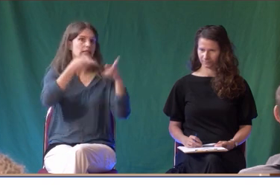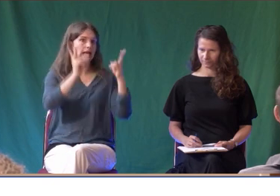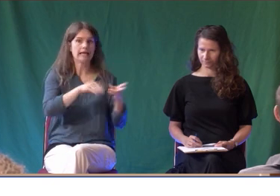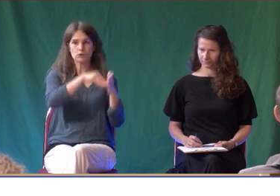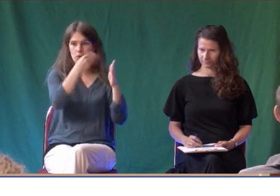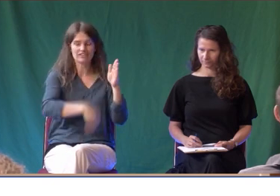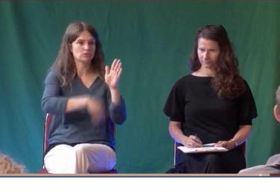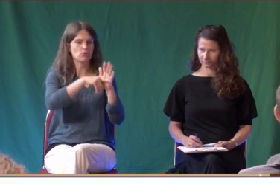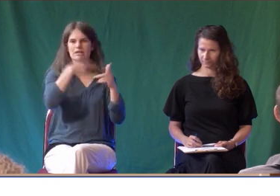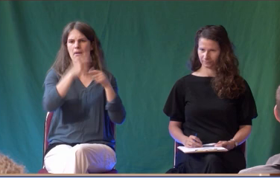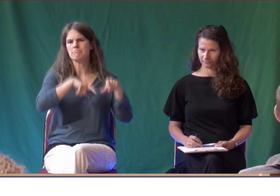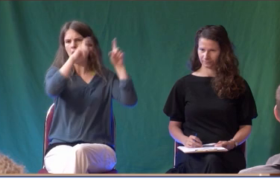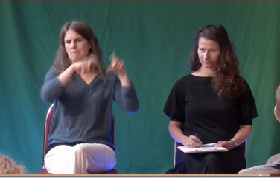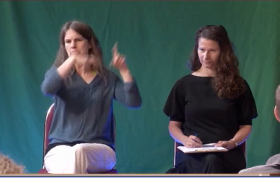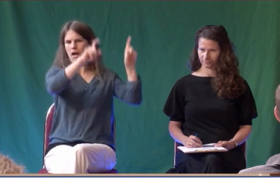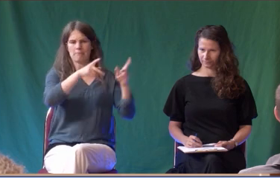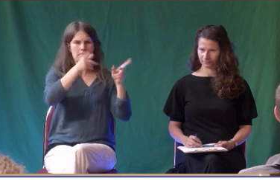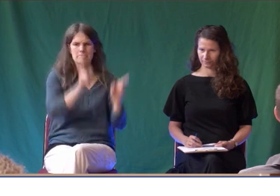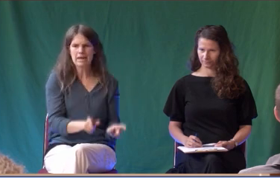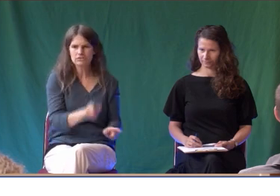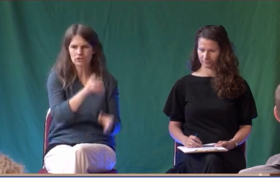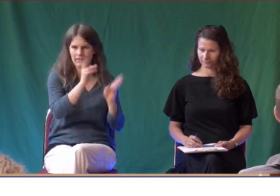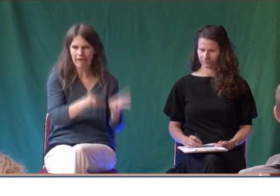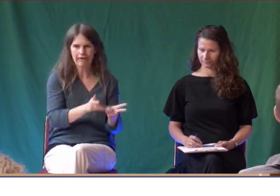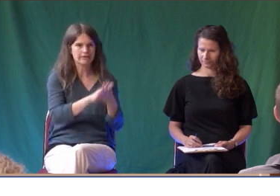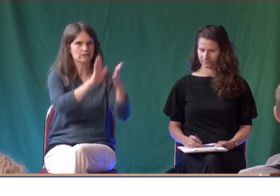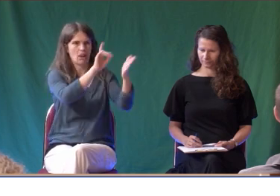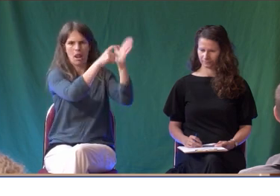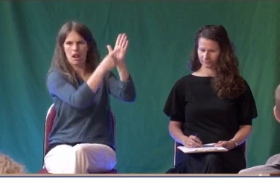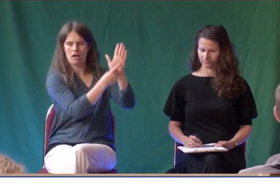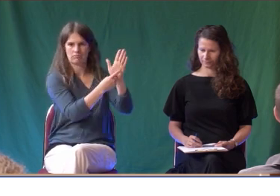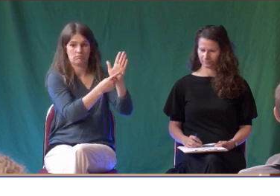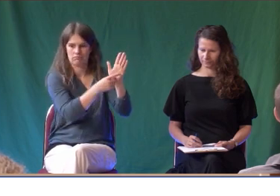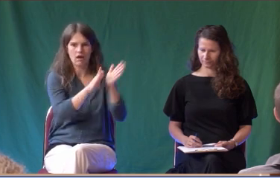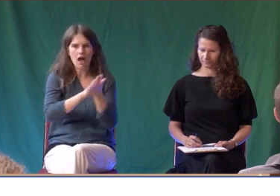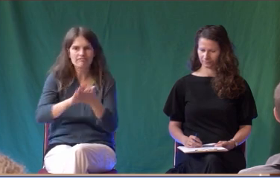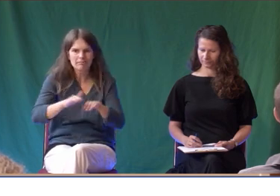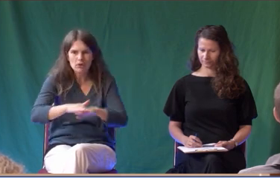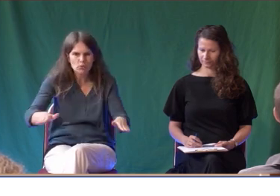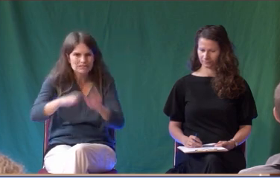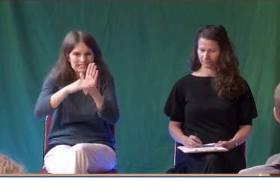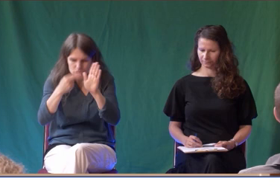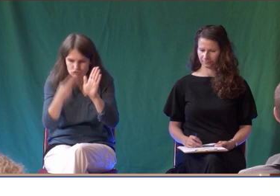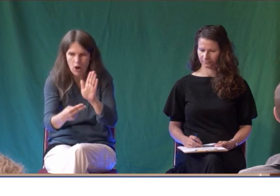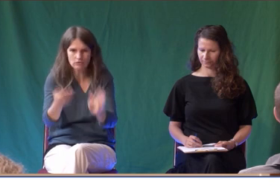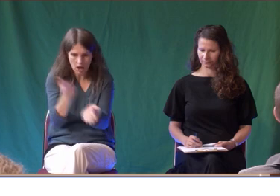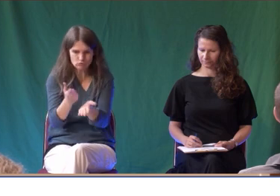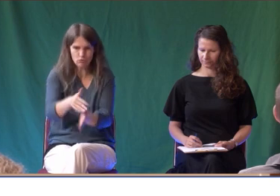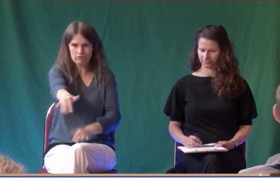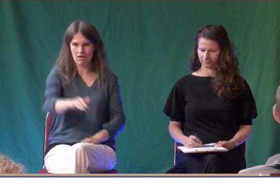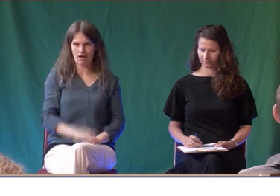herangezogen die Menschenrechte herangezogen wir können auch einfach ins Grundgesetz gucken in denen das sehr wichtige und